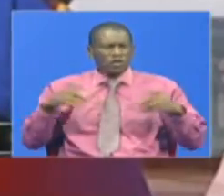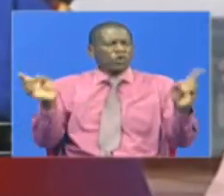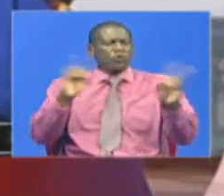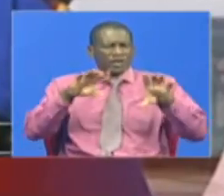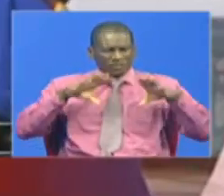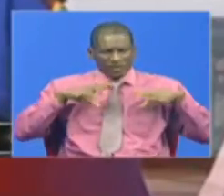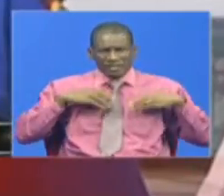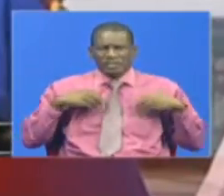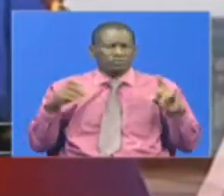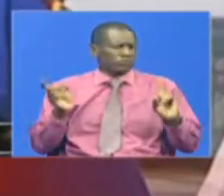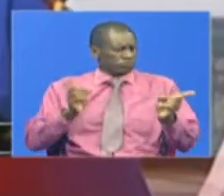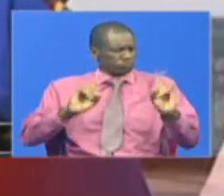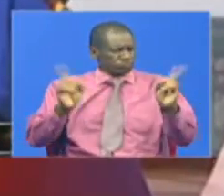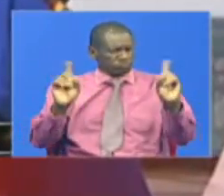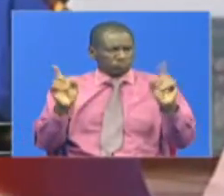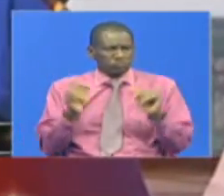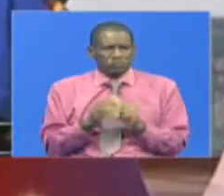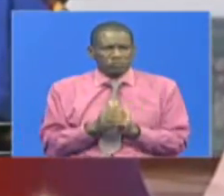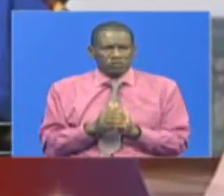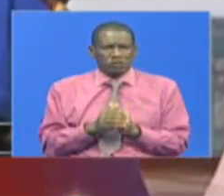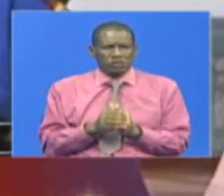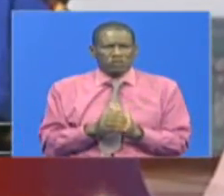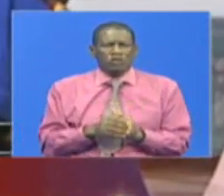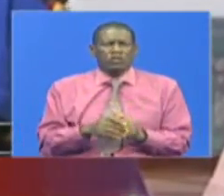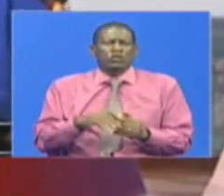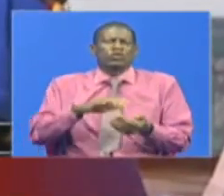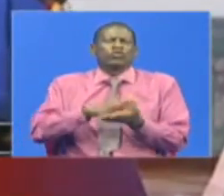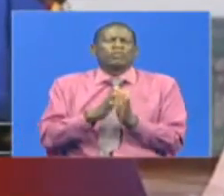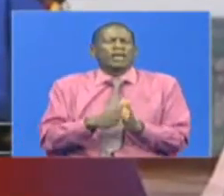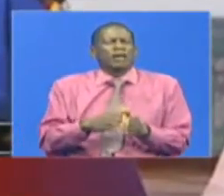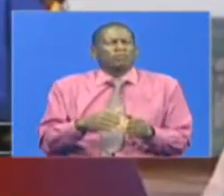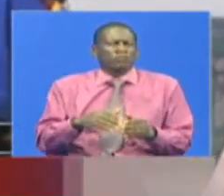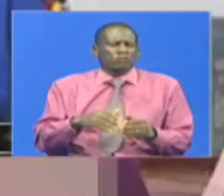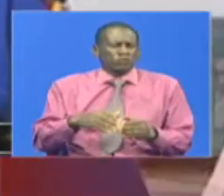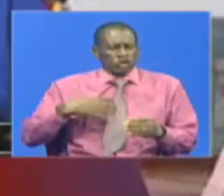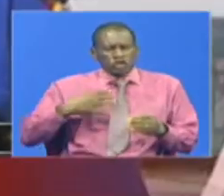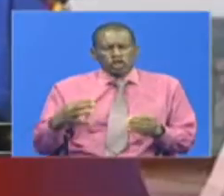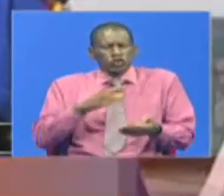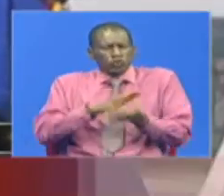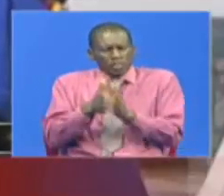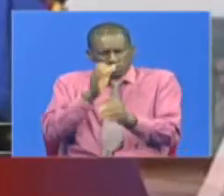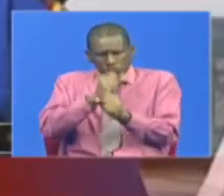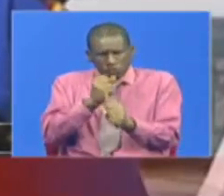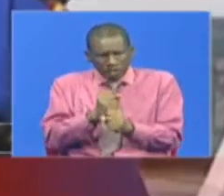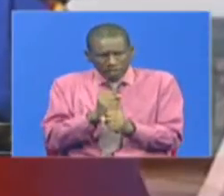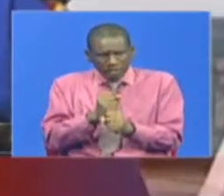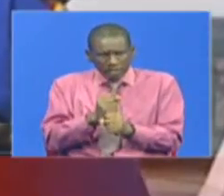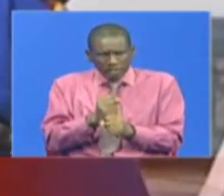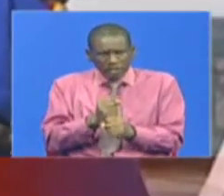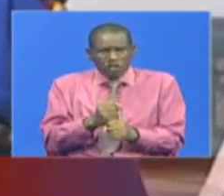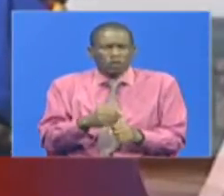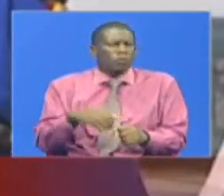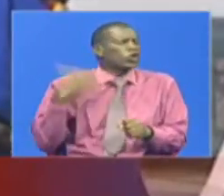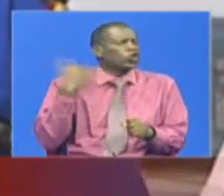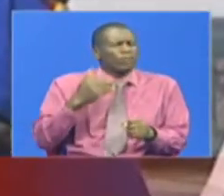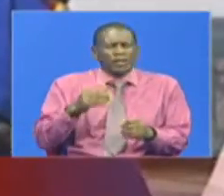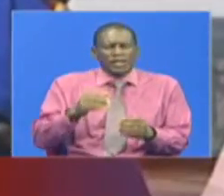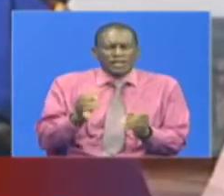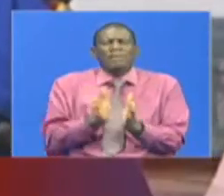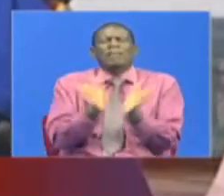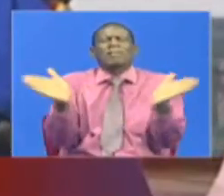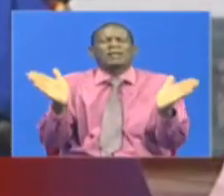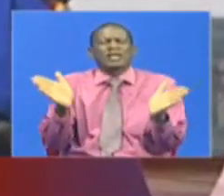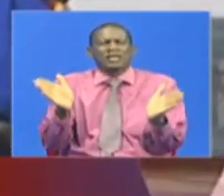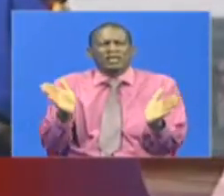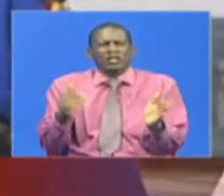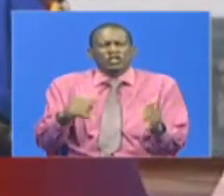kabisa kutafuta utajiri yenye utatoka chasho, kutafuta kuwaibia wananchi wanapofanya kazi watoke chasho,